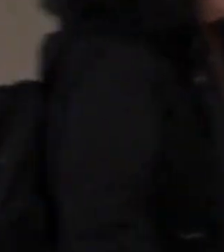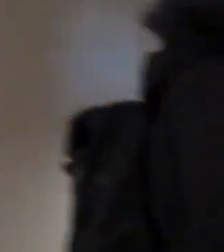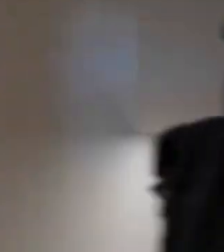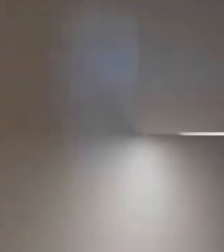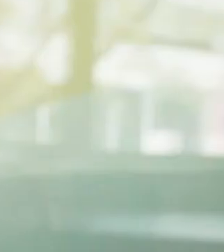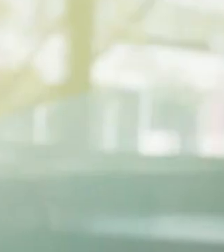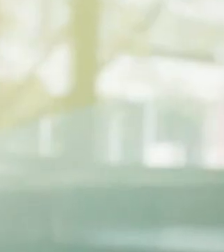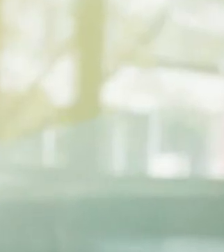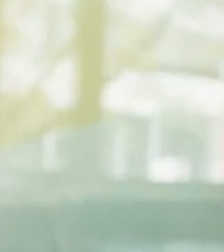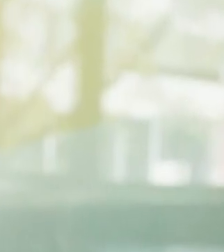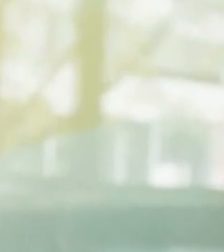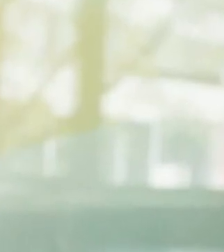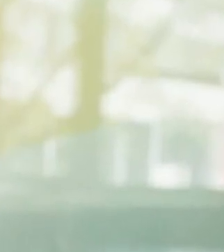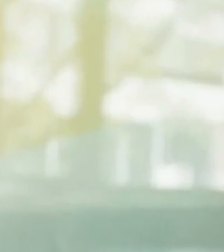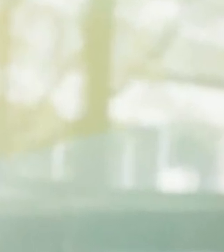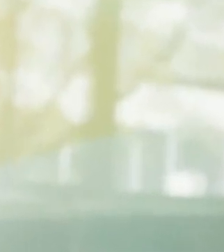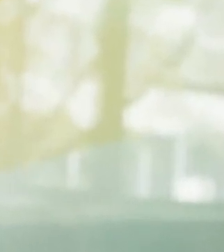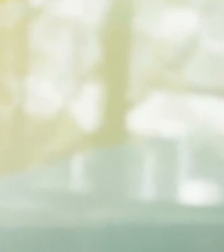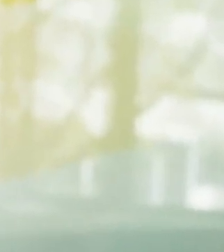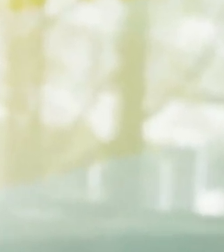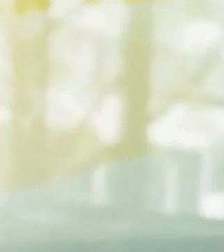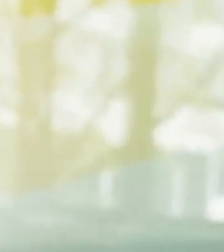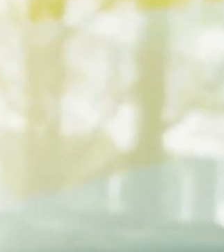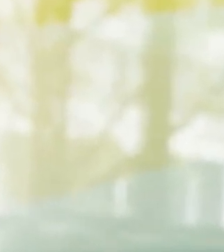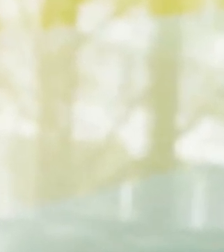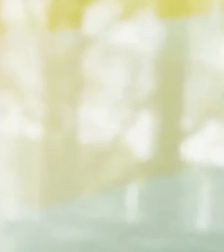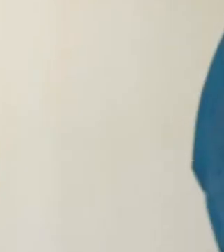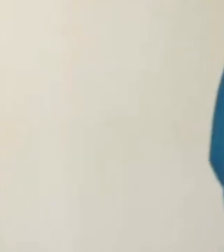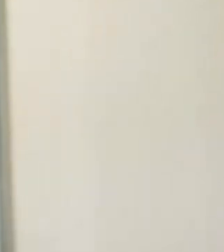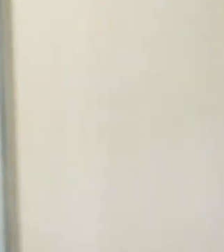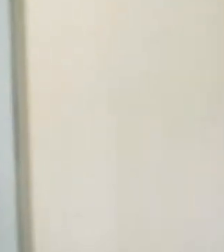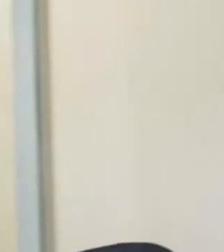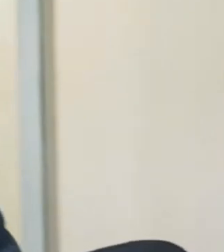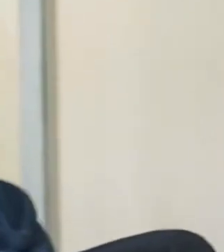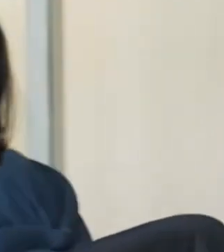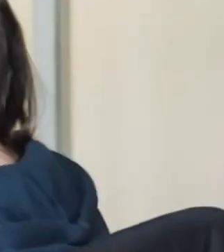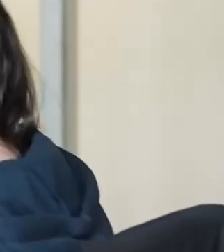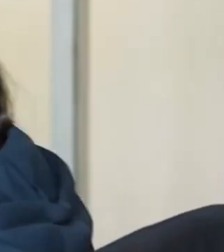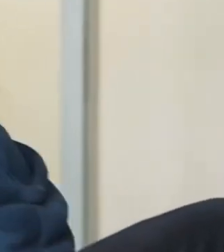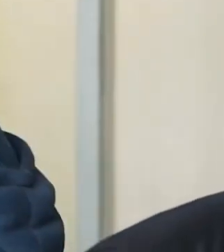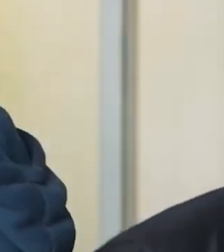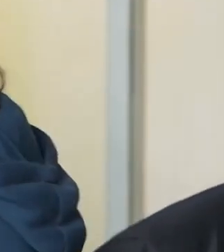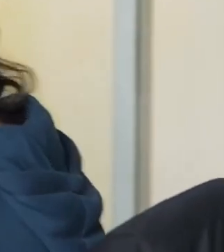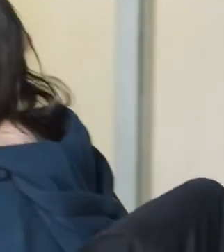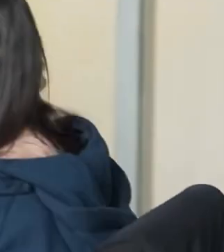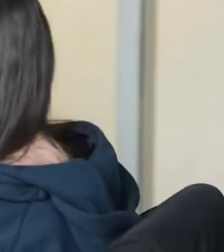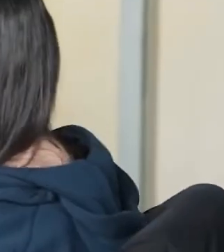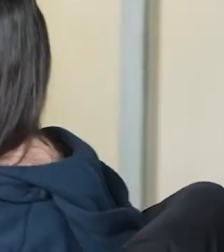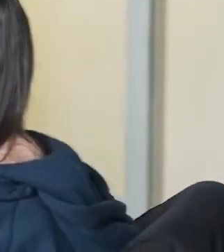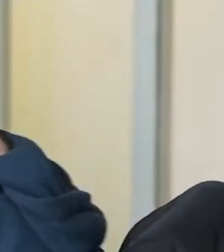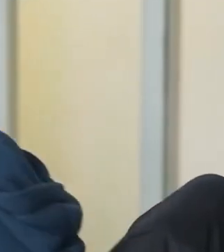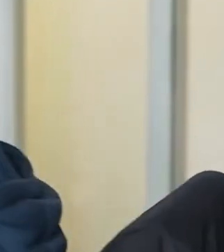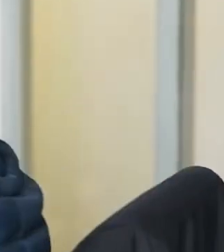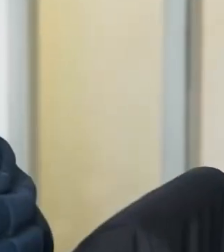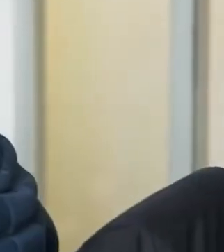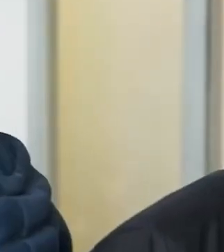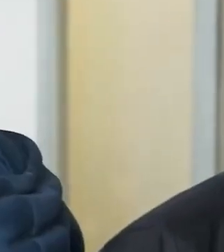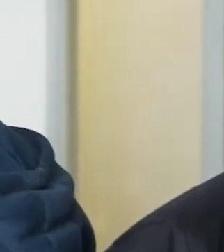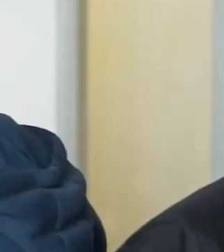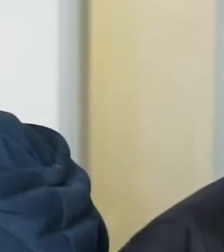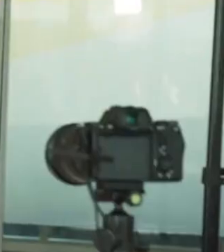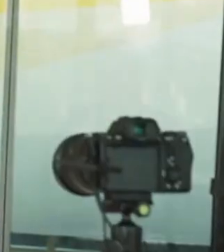zu gehen, ist einfach sehr, sehr gut für die Psyche. Mein Name ist Claudia, ich bin 25 Jahre